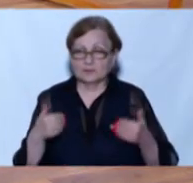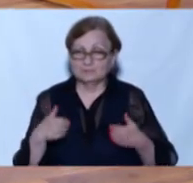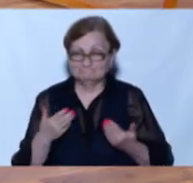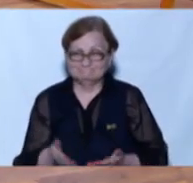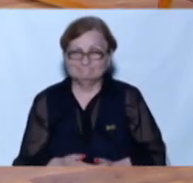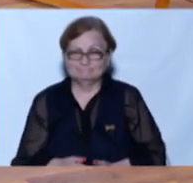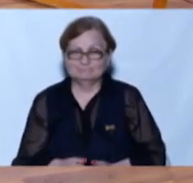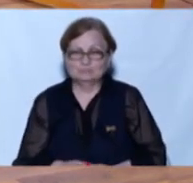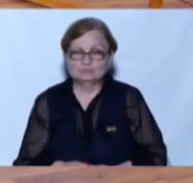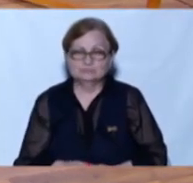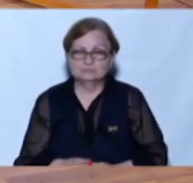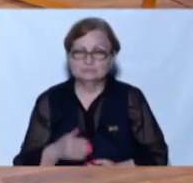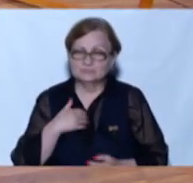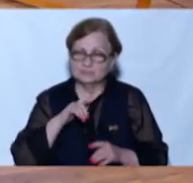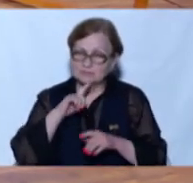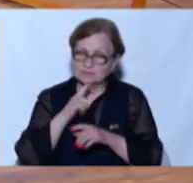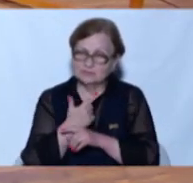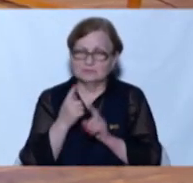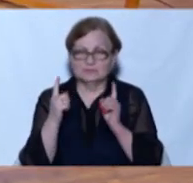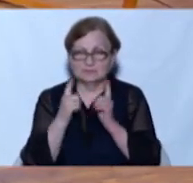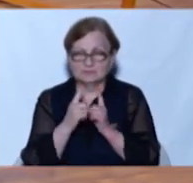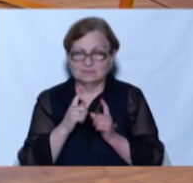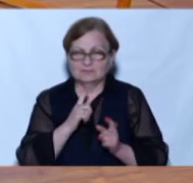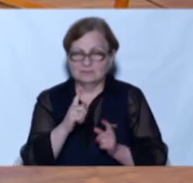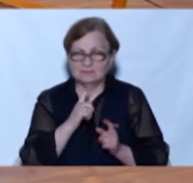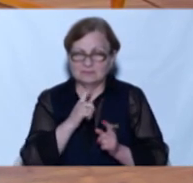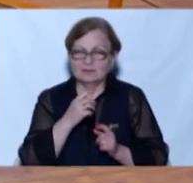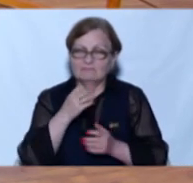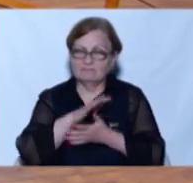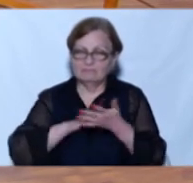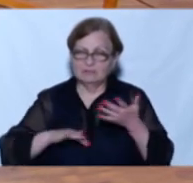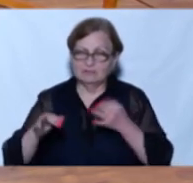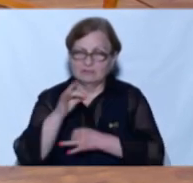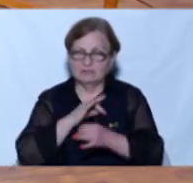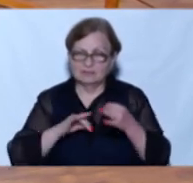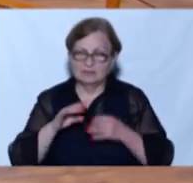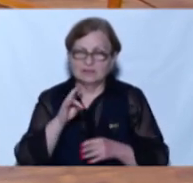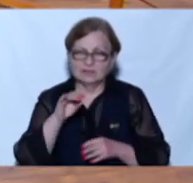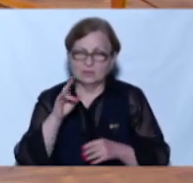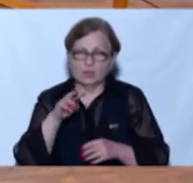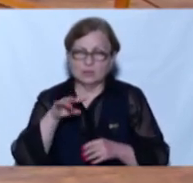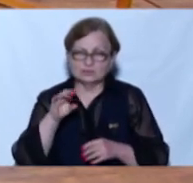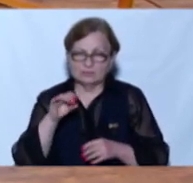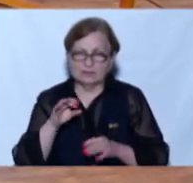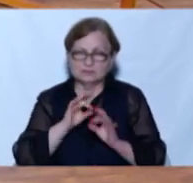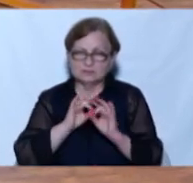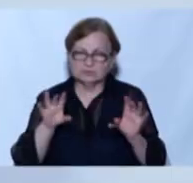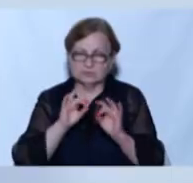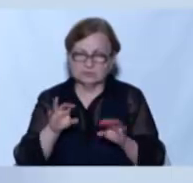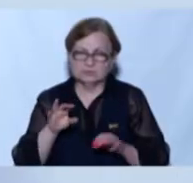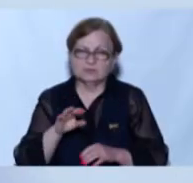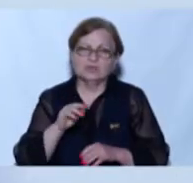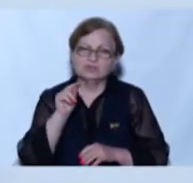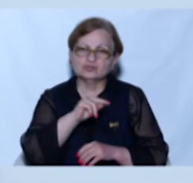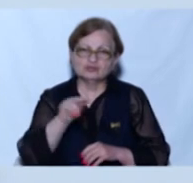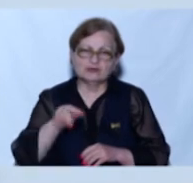მოგესალმებით. ჩვენ კვლავ ხვდებით ერთმანეთს და კვლავ ვაგრძელებთ საუბარს ნიკო ლორთქიფანიძის მოთხრობაზე შელოცვა